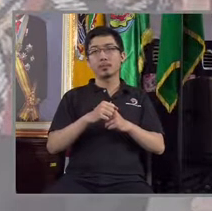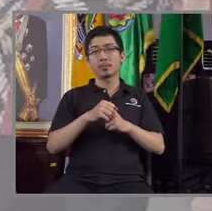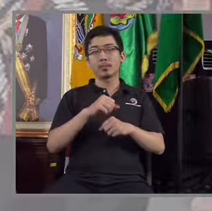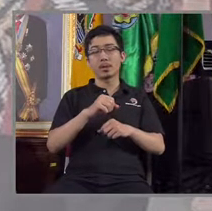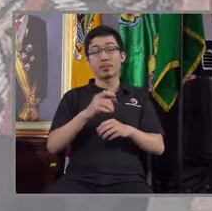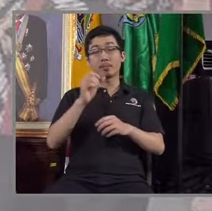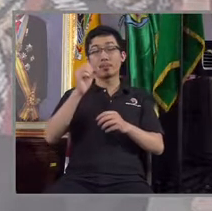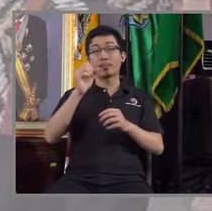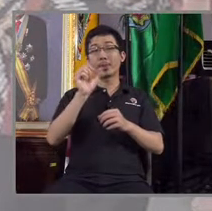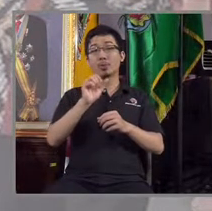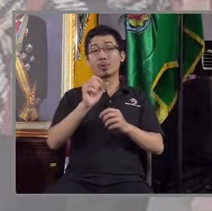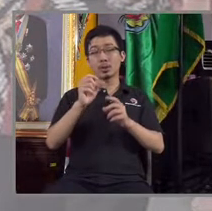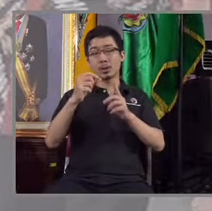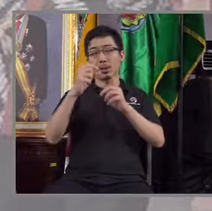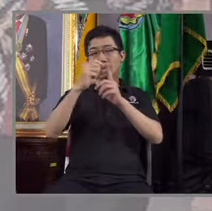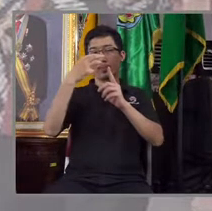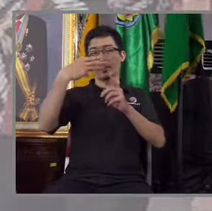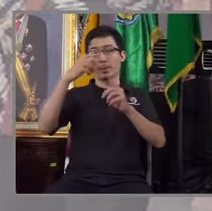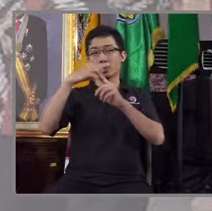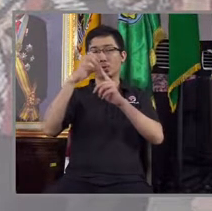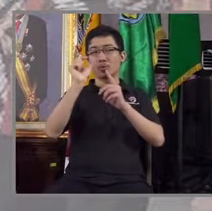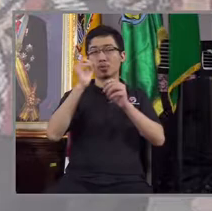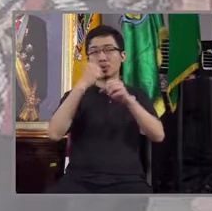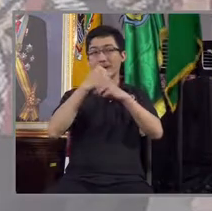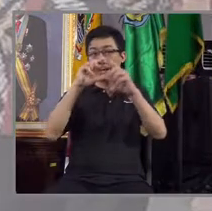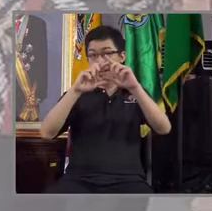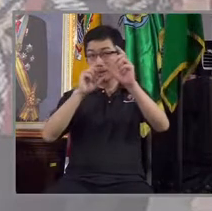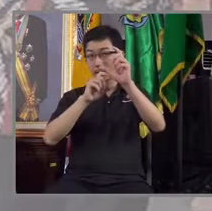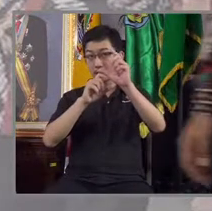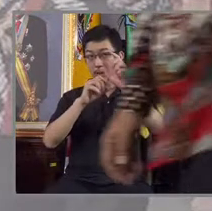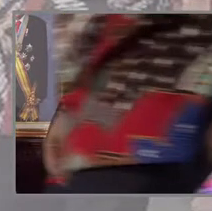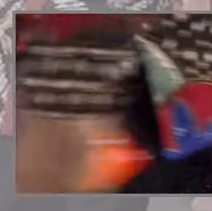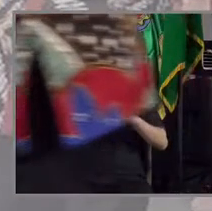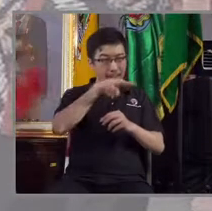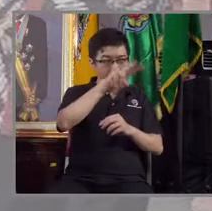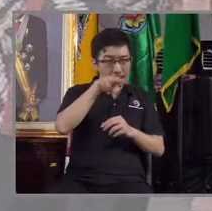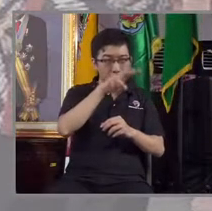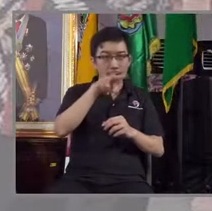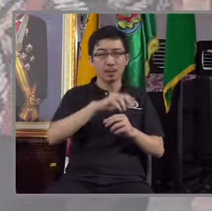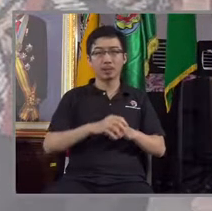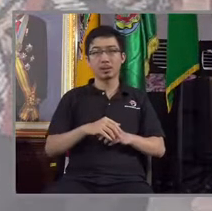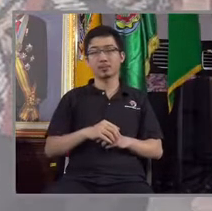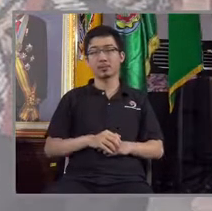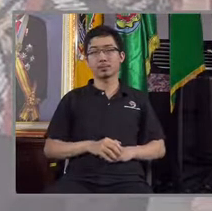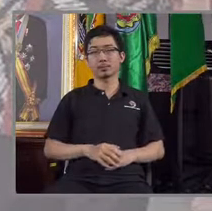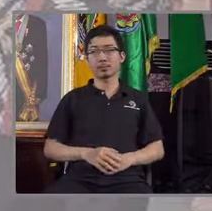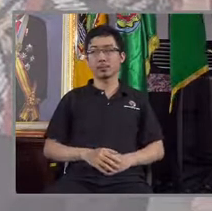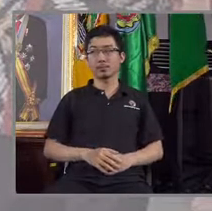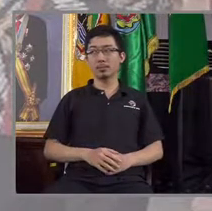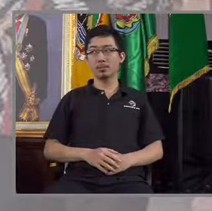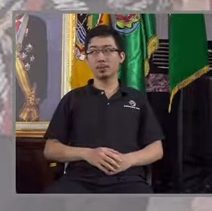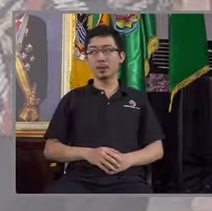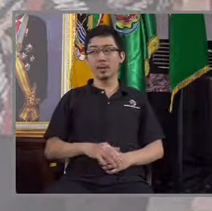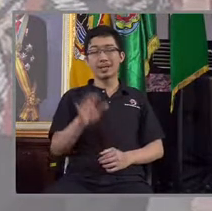belusukan ODF, Open Defecation Free atau bebas BAB di sembarang tempat.